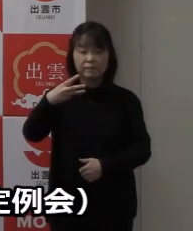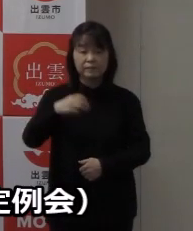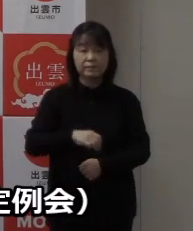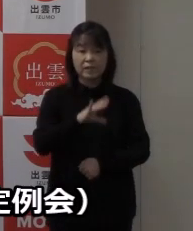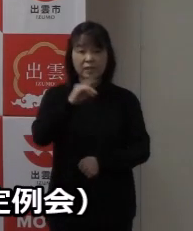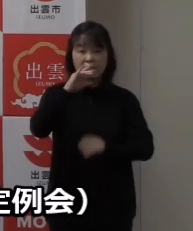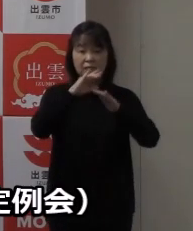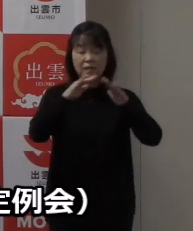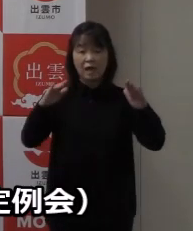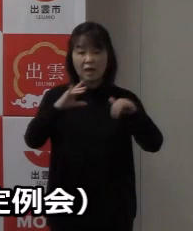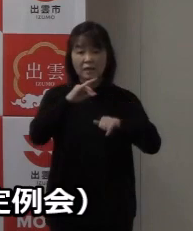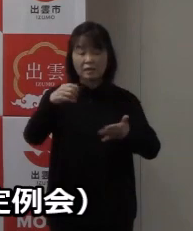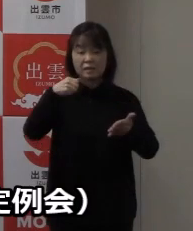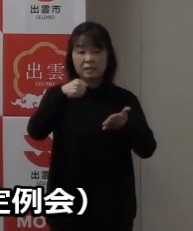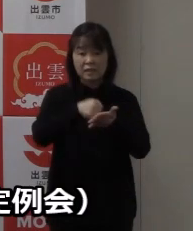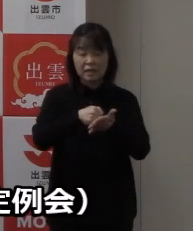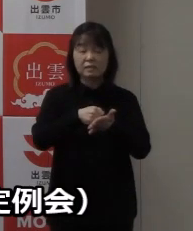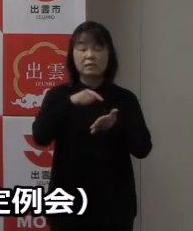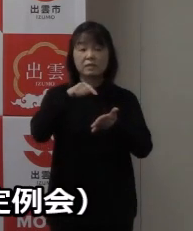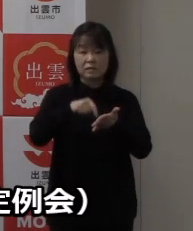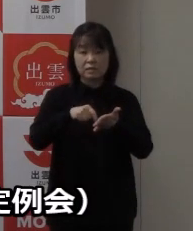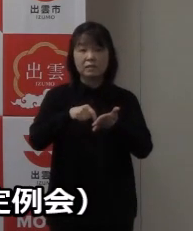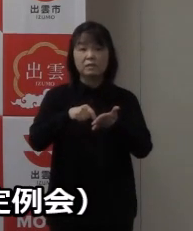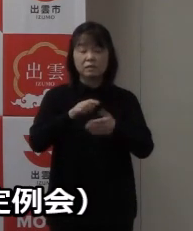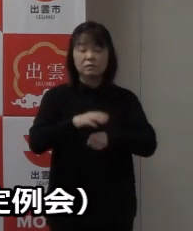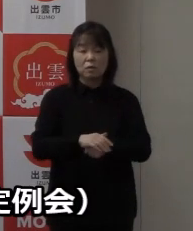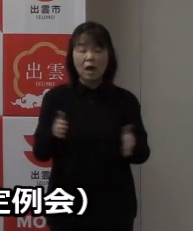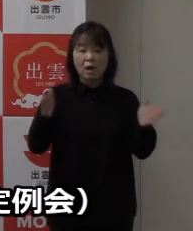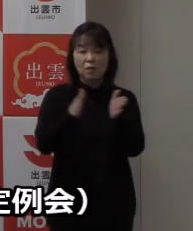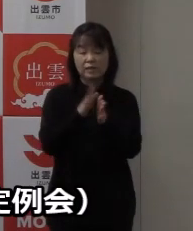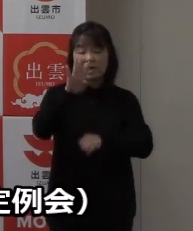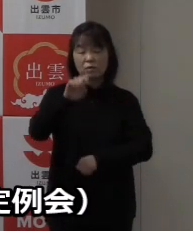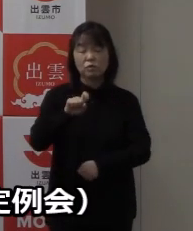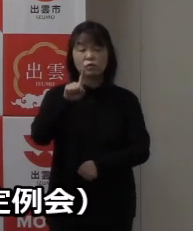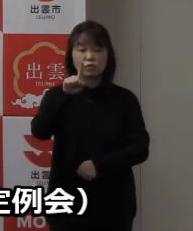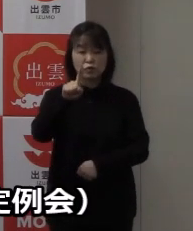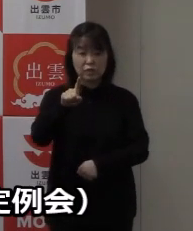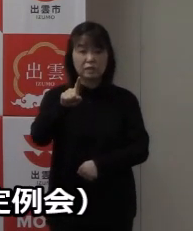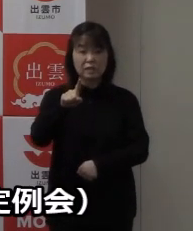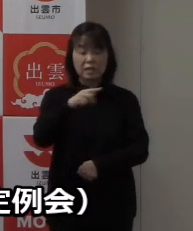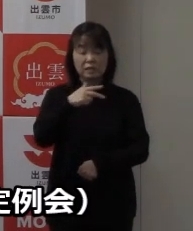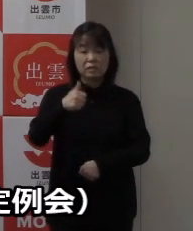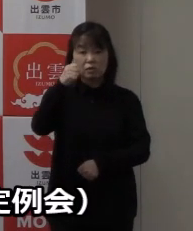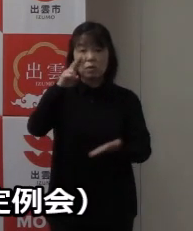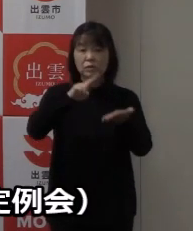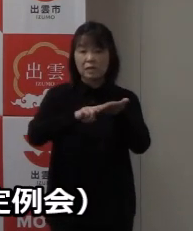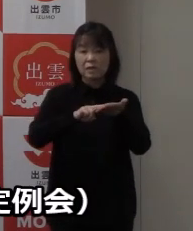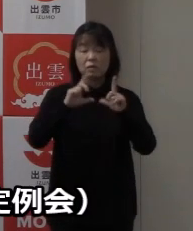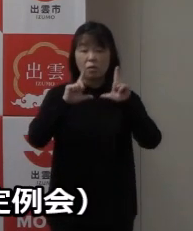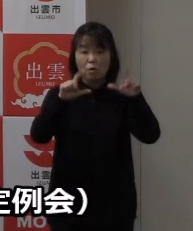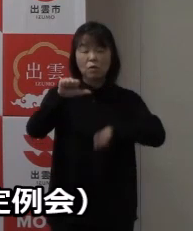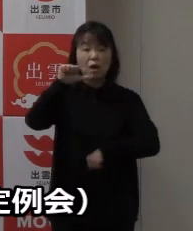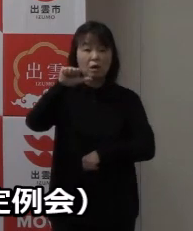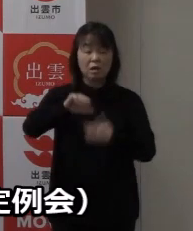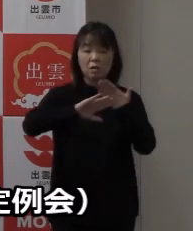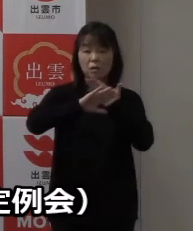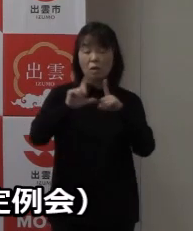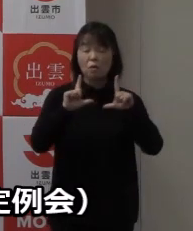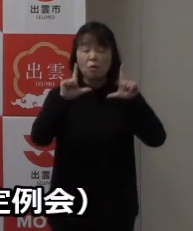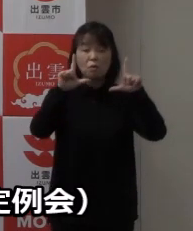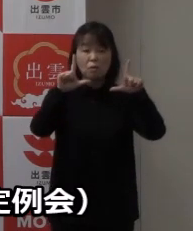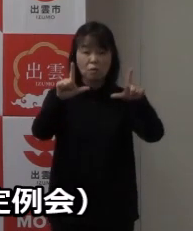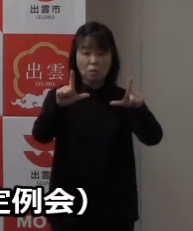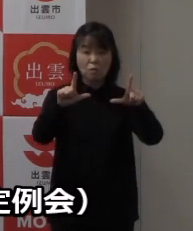案件が8件の合計41件となっております。専決処分の報告が5件、その他の報告関係